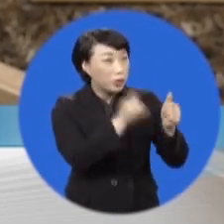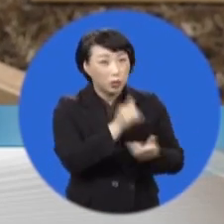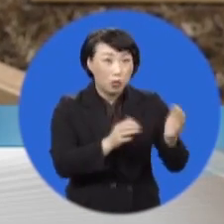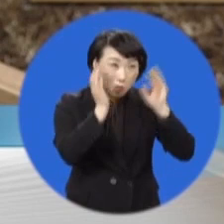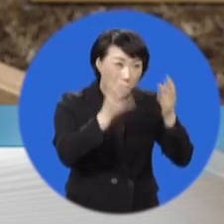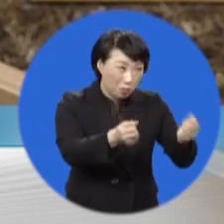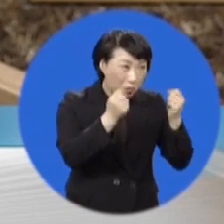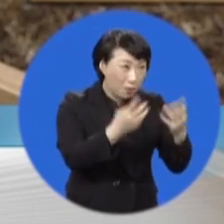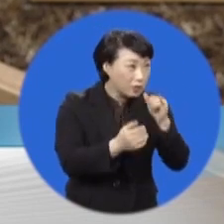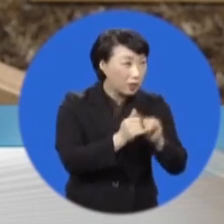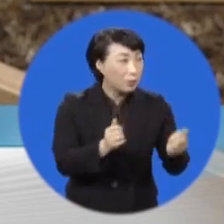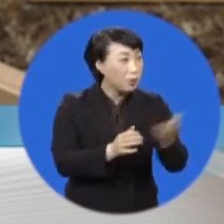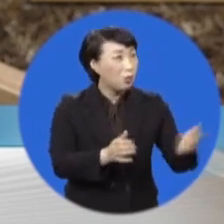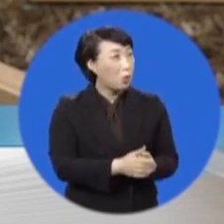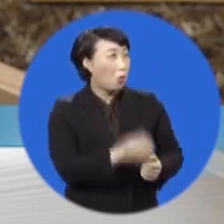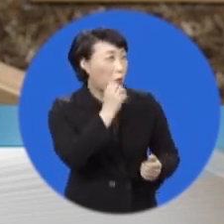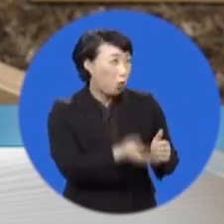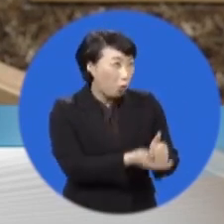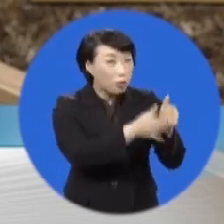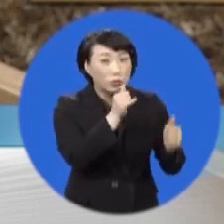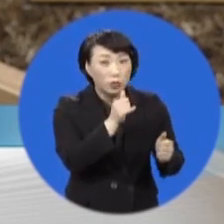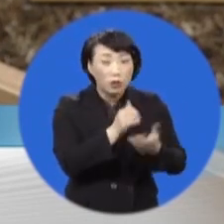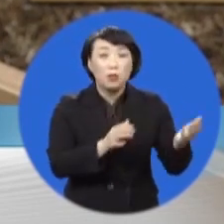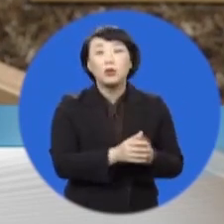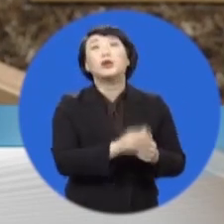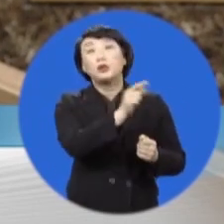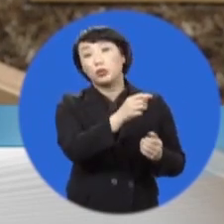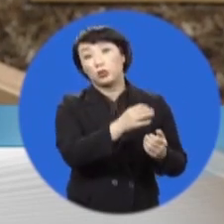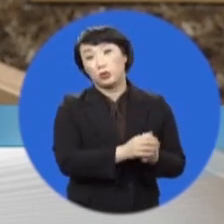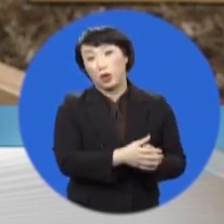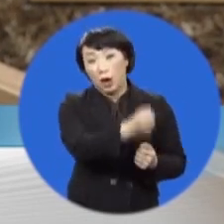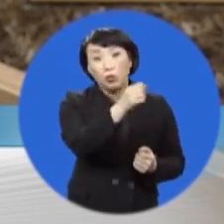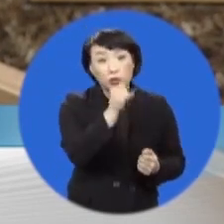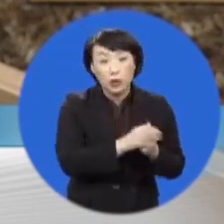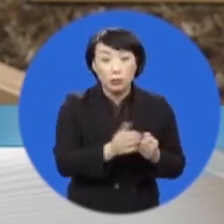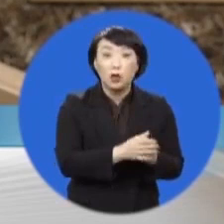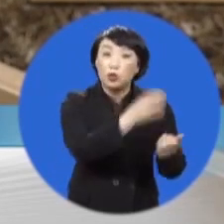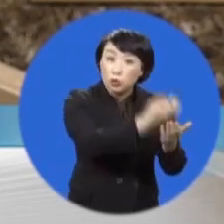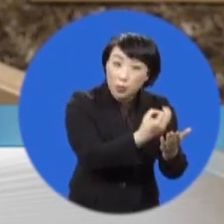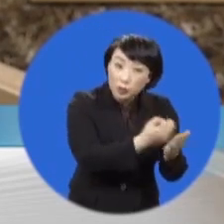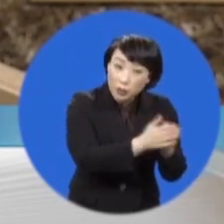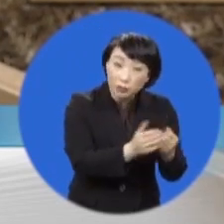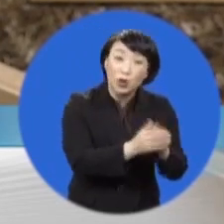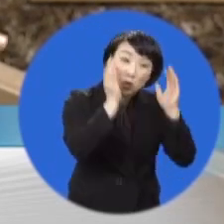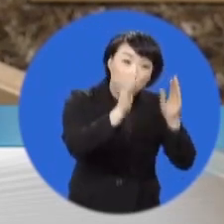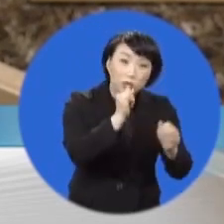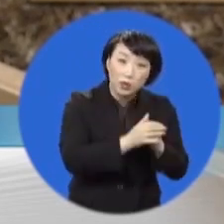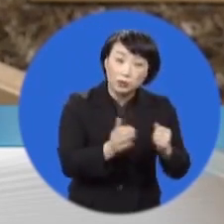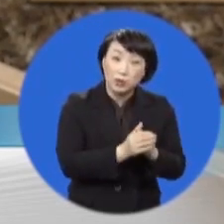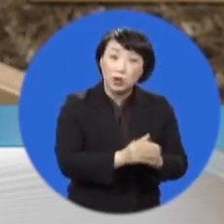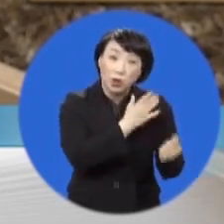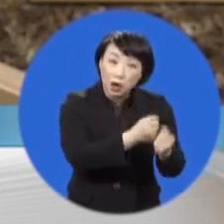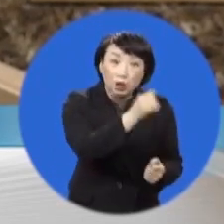공부 많이 한 사람 가치있게 모듈 o 돔 보러 없기 때문이 그리고 공부해 있기 때문에 어 걸 기억하게